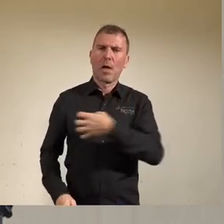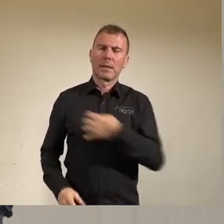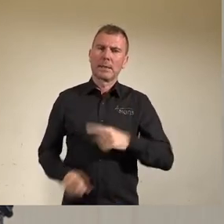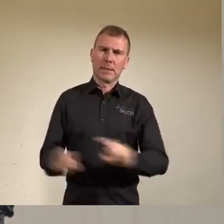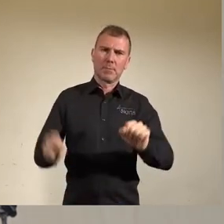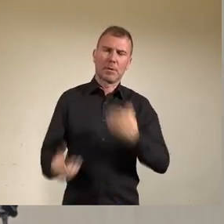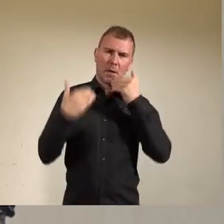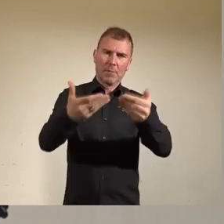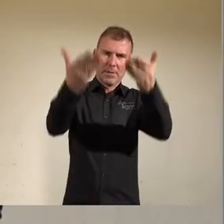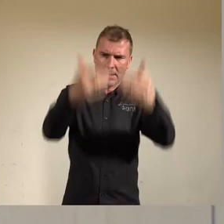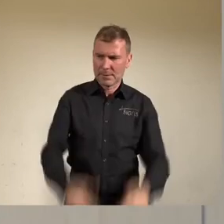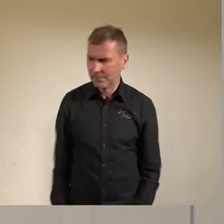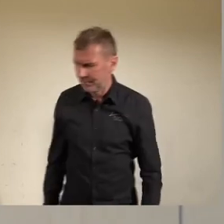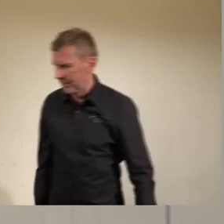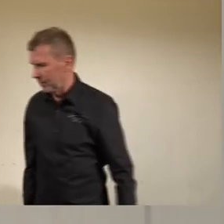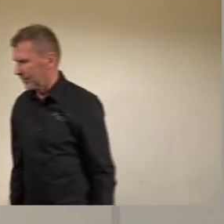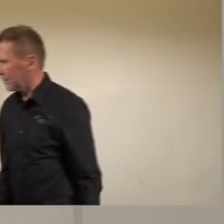Dank.